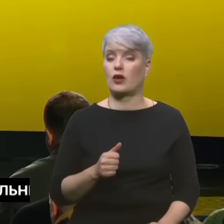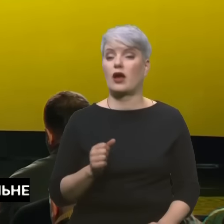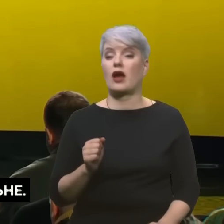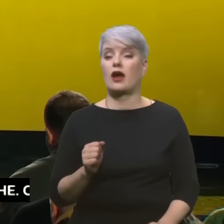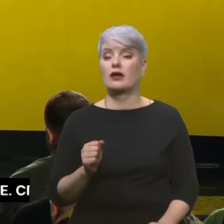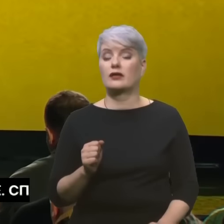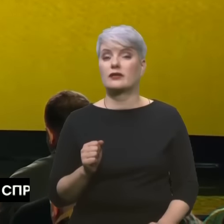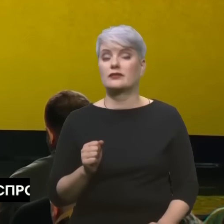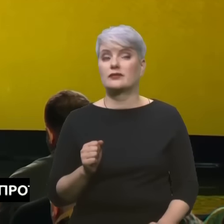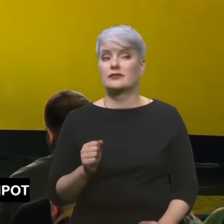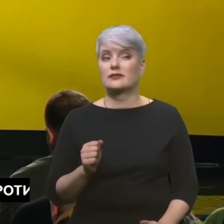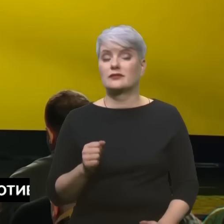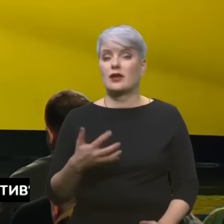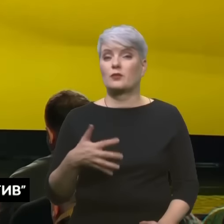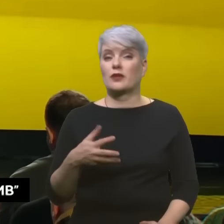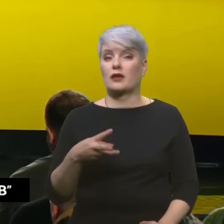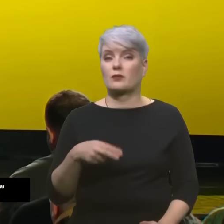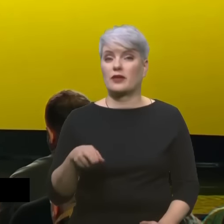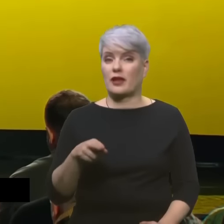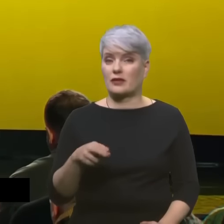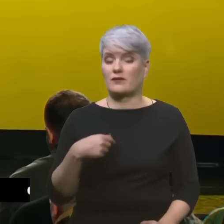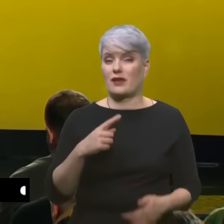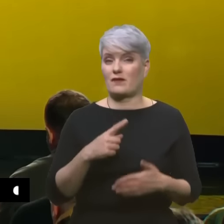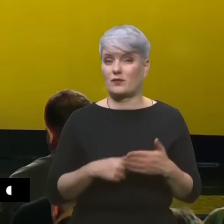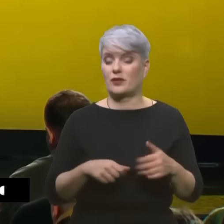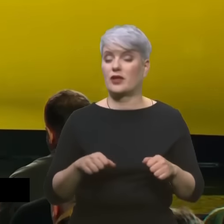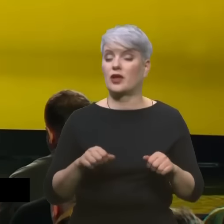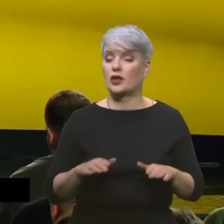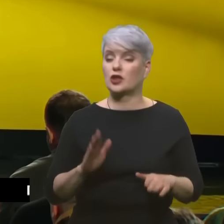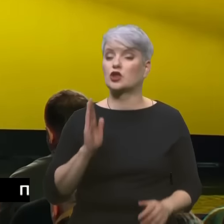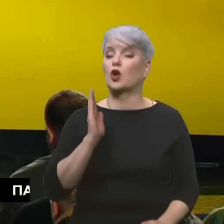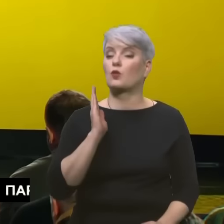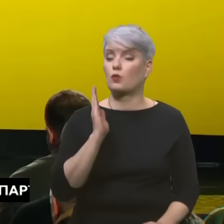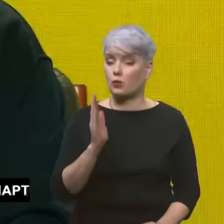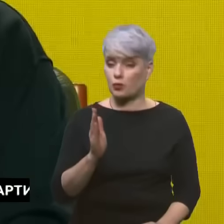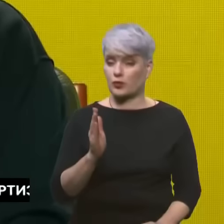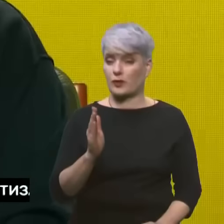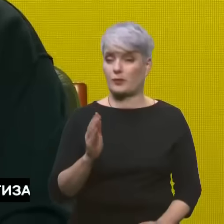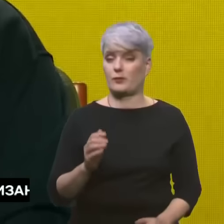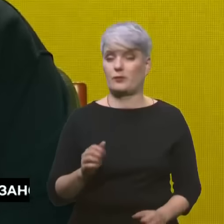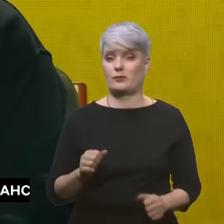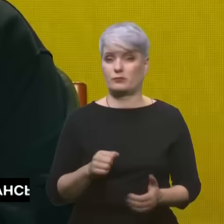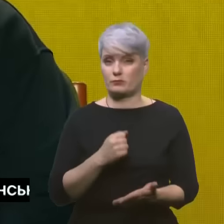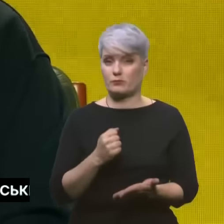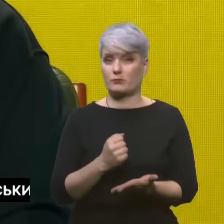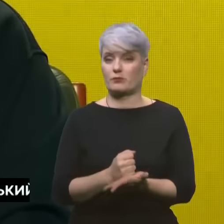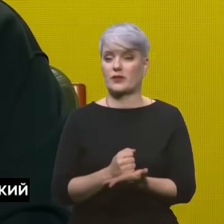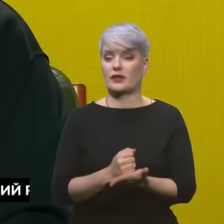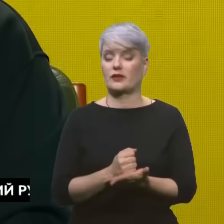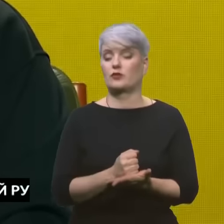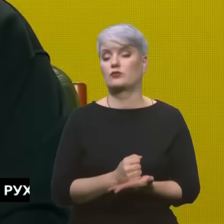А 50 мільярдів, я впевнений, рішення буде прийнято